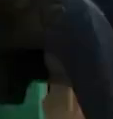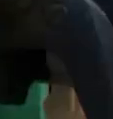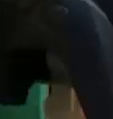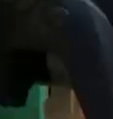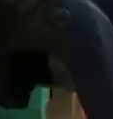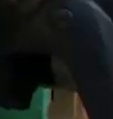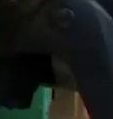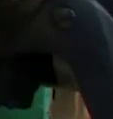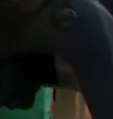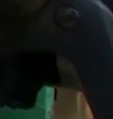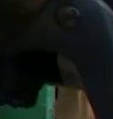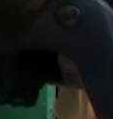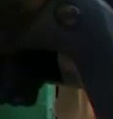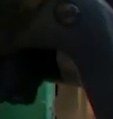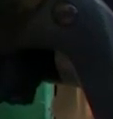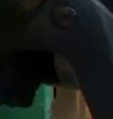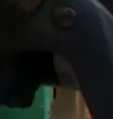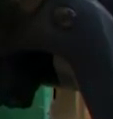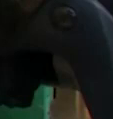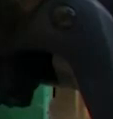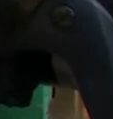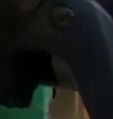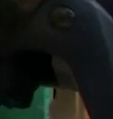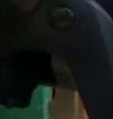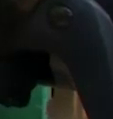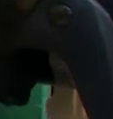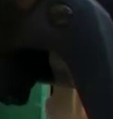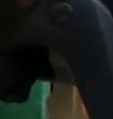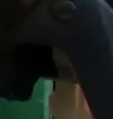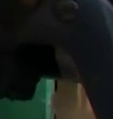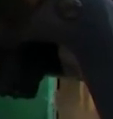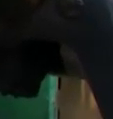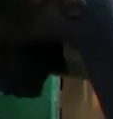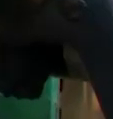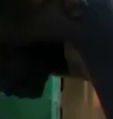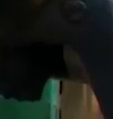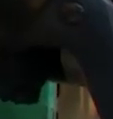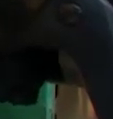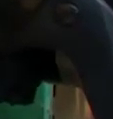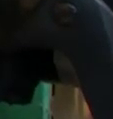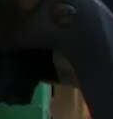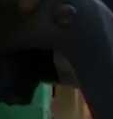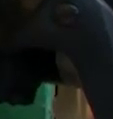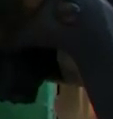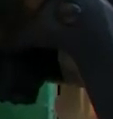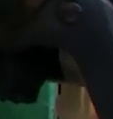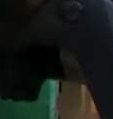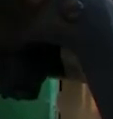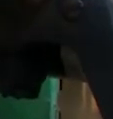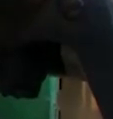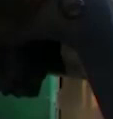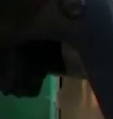ya. Karena kalau pembelian pakai KTP satu-satu kan menggunakan waktu, kayak terlalu lama